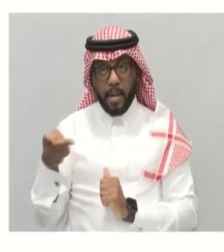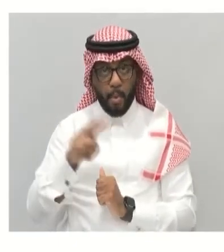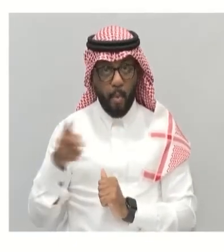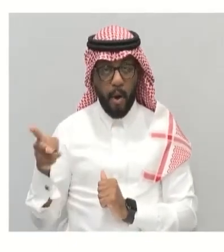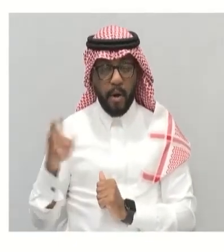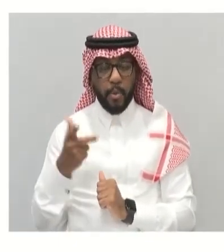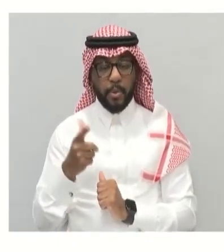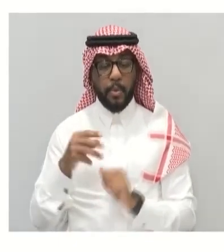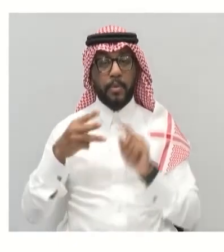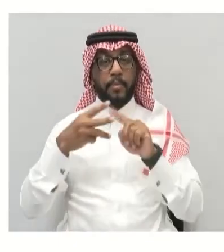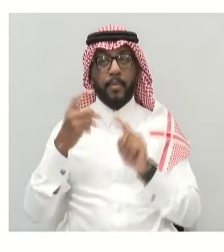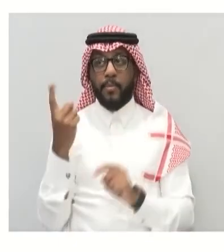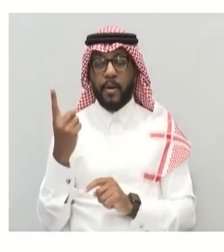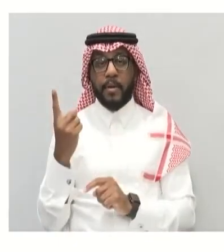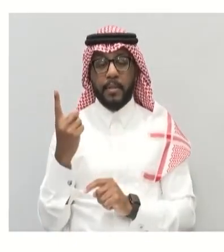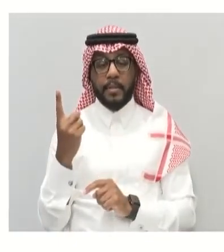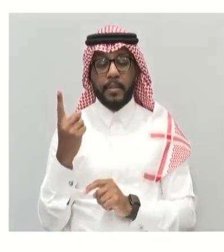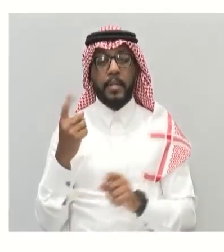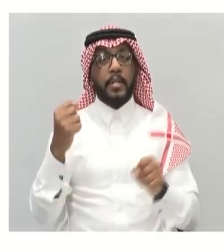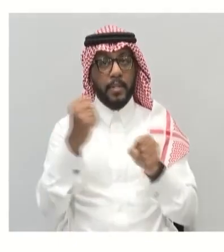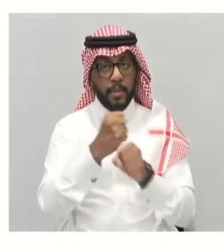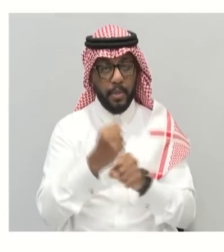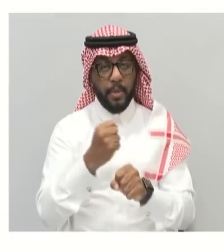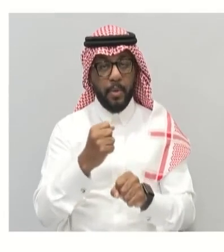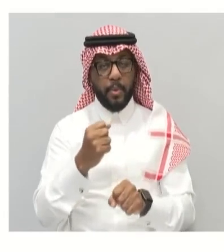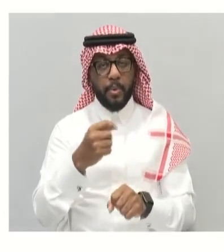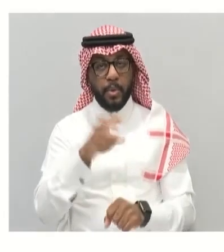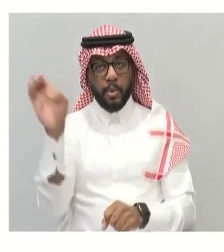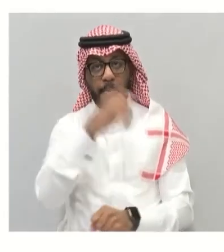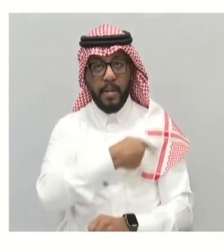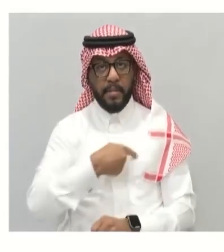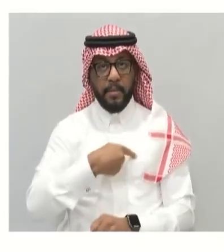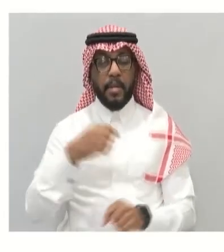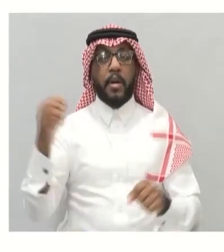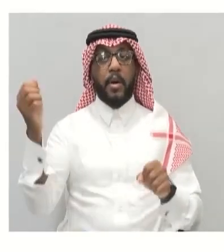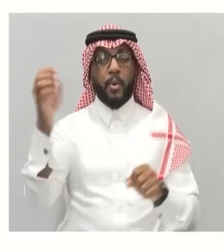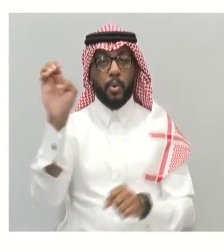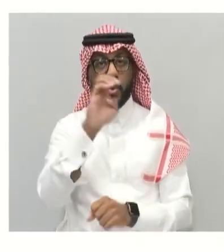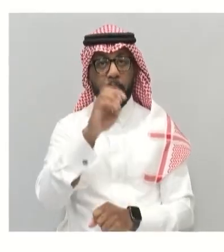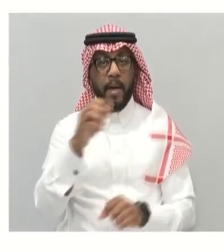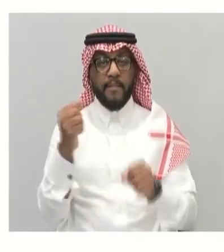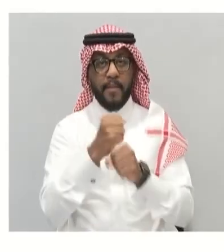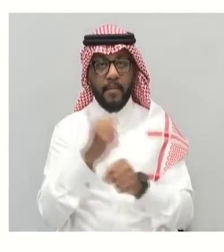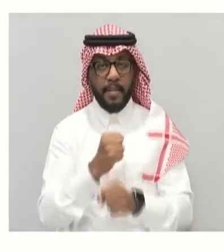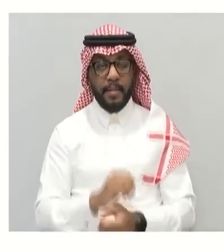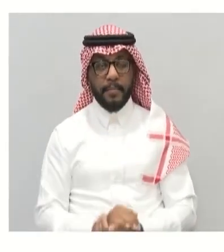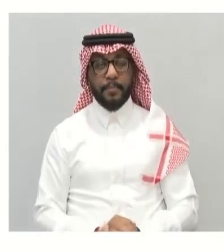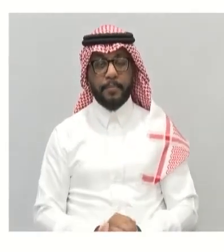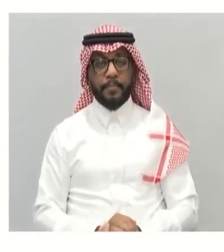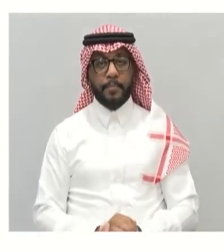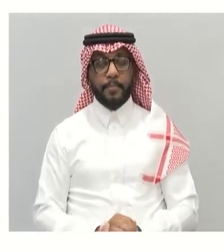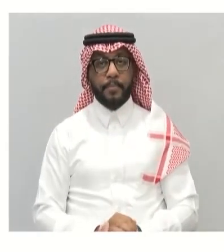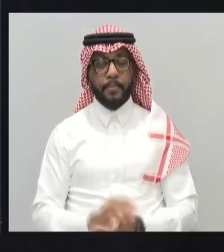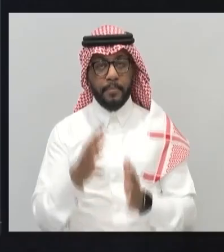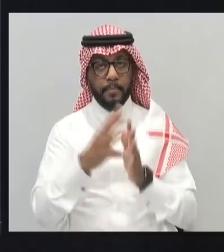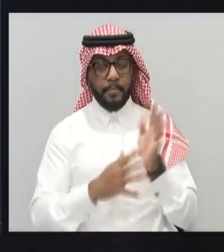الحال درسنا الحال المفرده والحال الجمله الاسميه والجمله الفعليه هذه هي عناصر الدرس التي تحدثنا